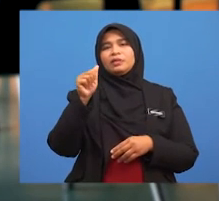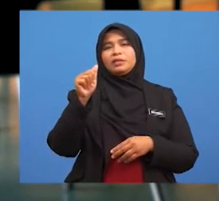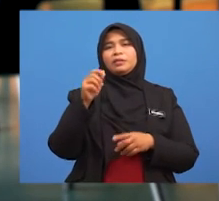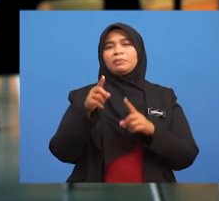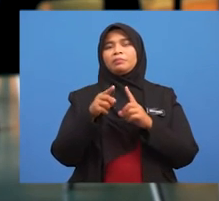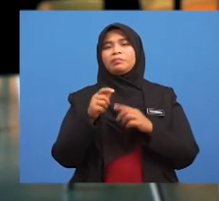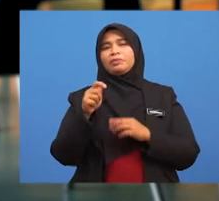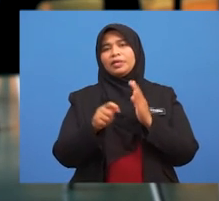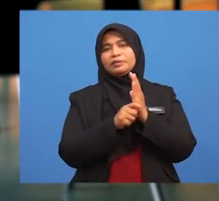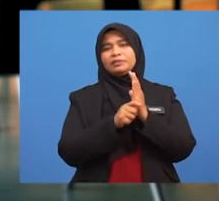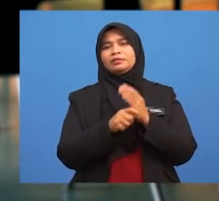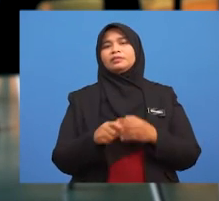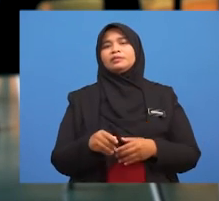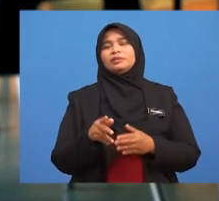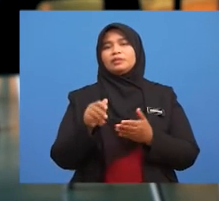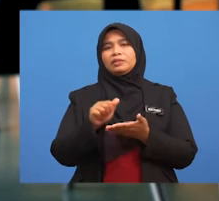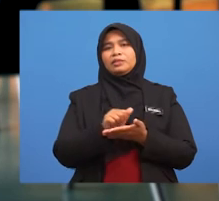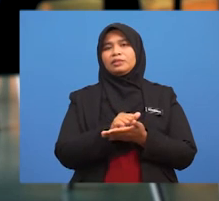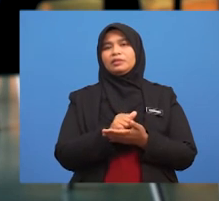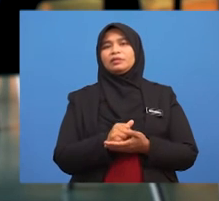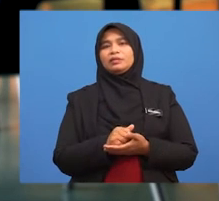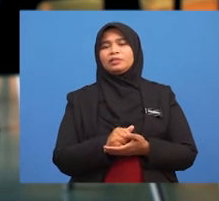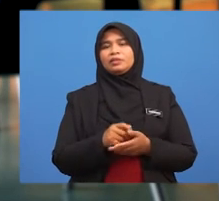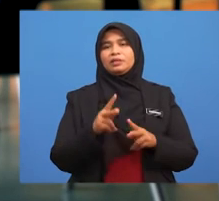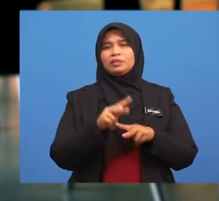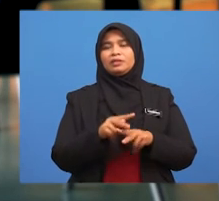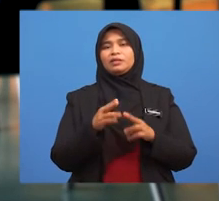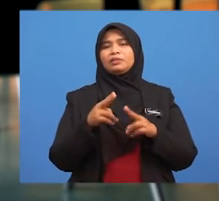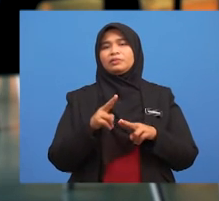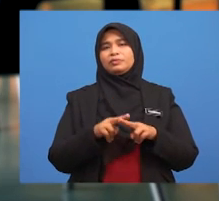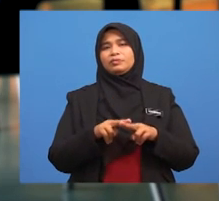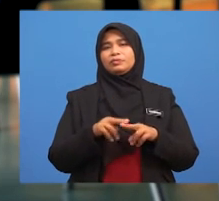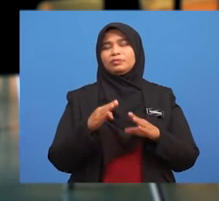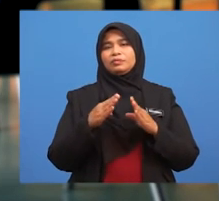A+ prinsip perkawanan. Kekal berada di rumah, kita